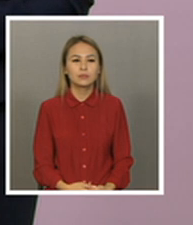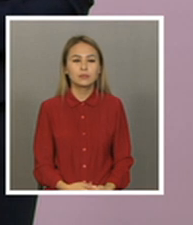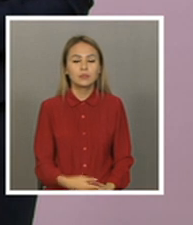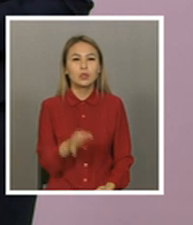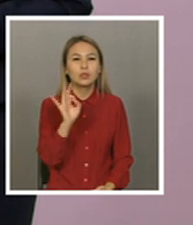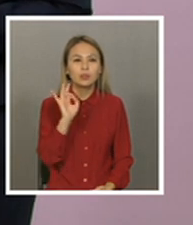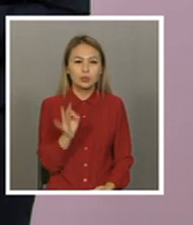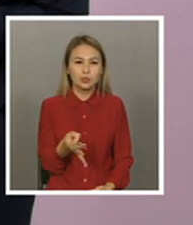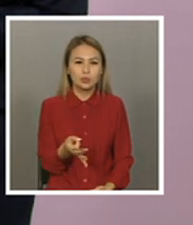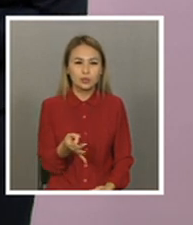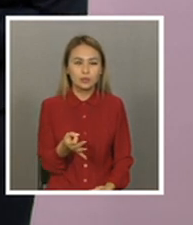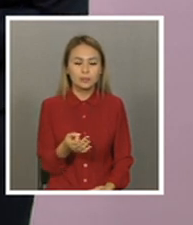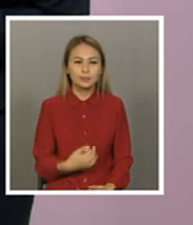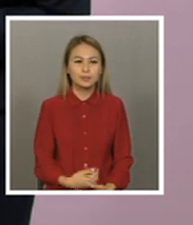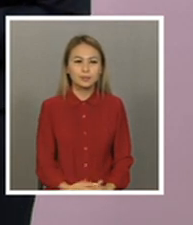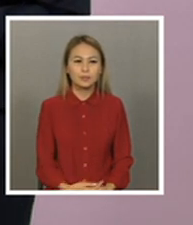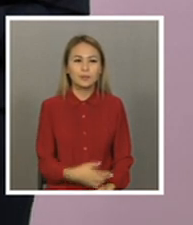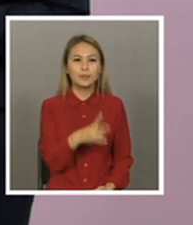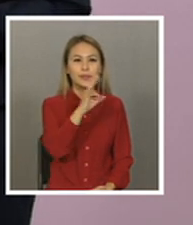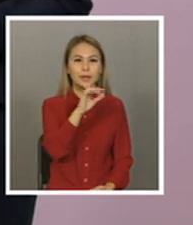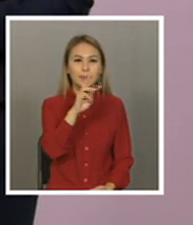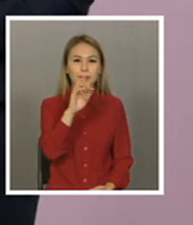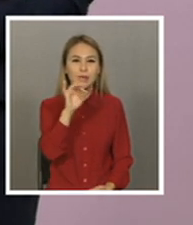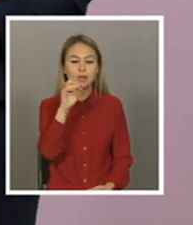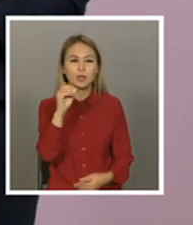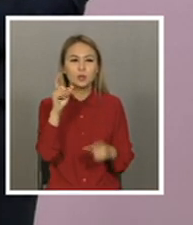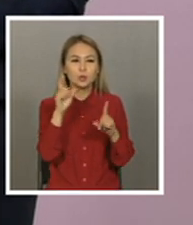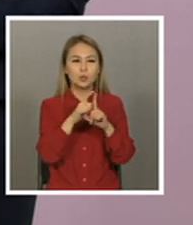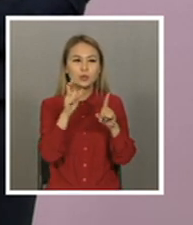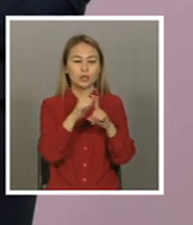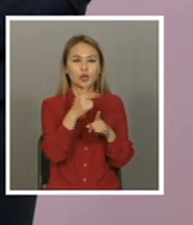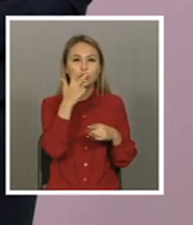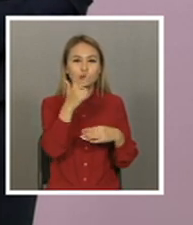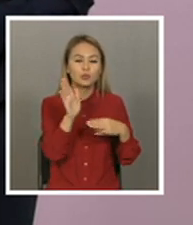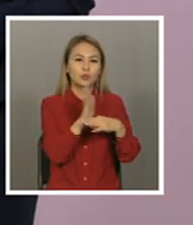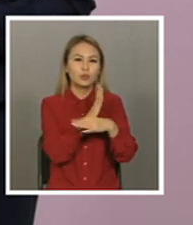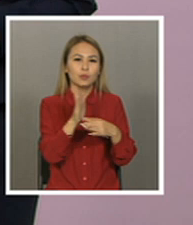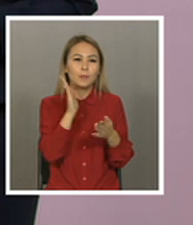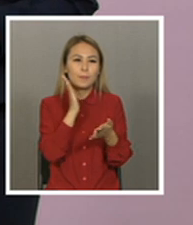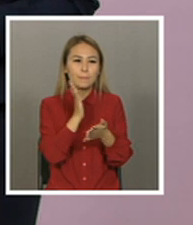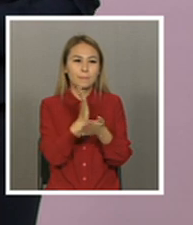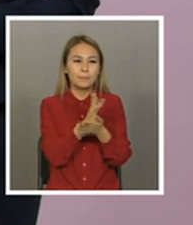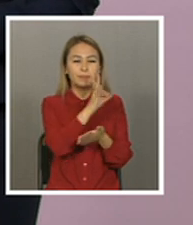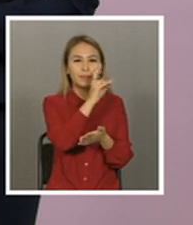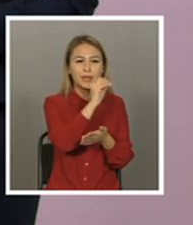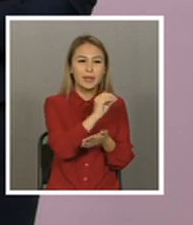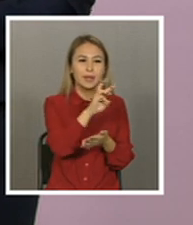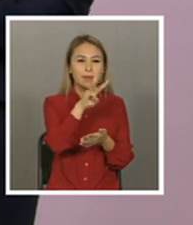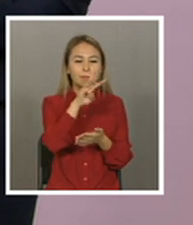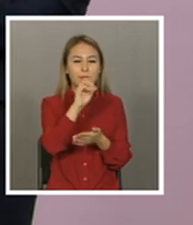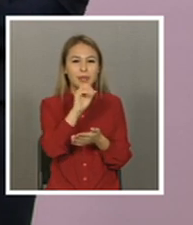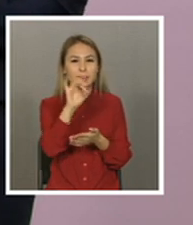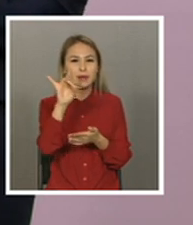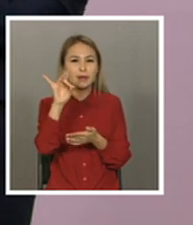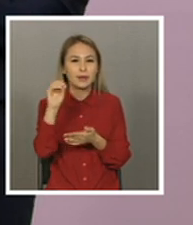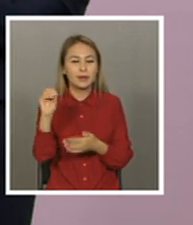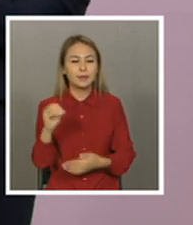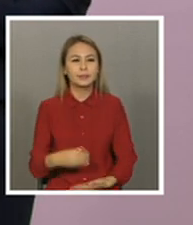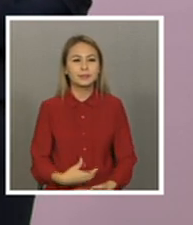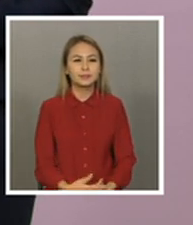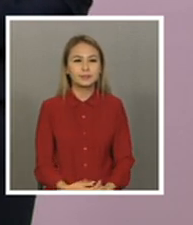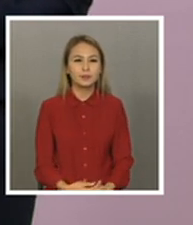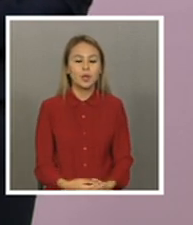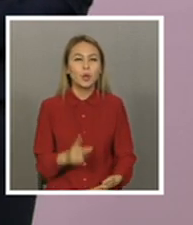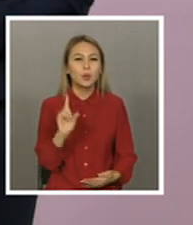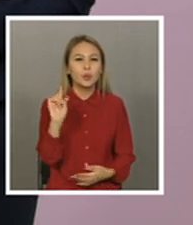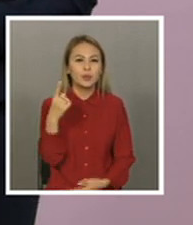Дұрыс. Немере сөзінде үш буын бар. Не, ме, ре.